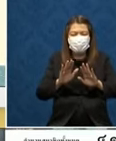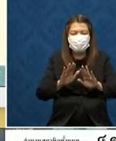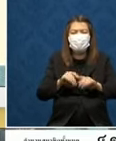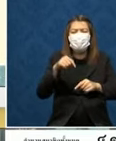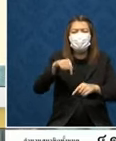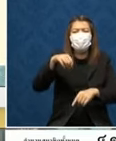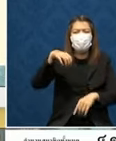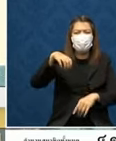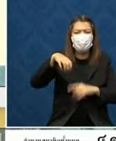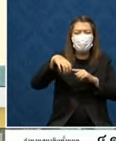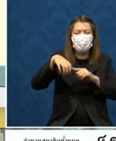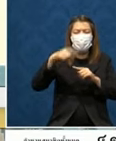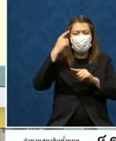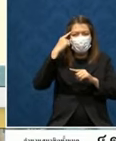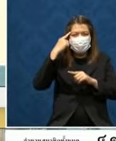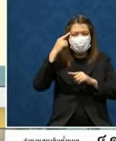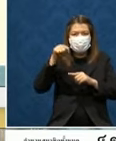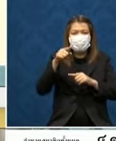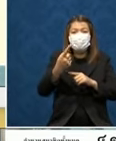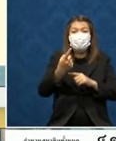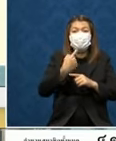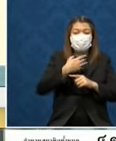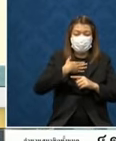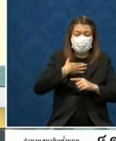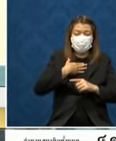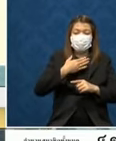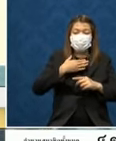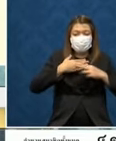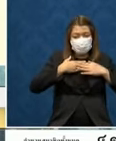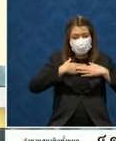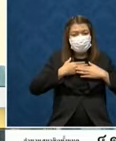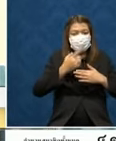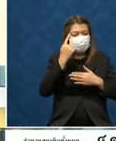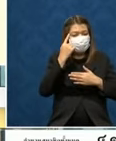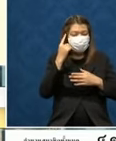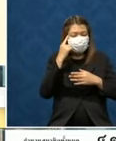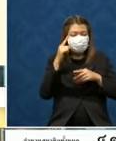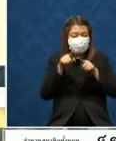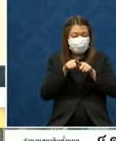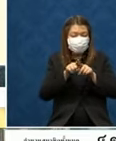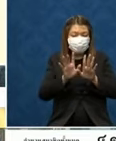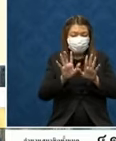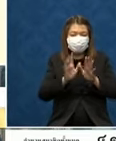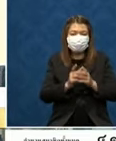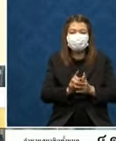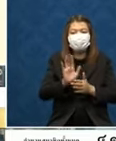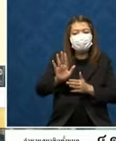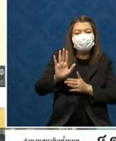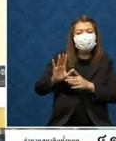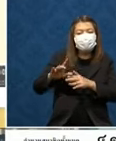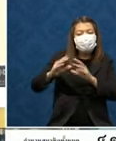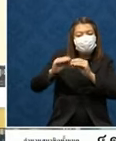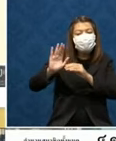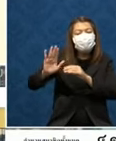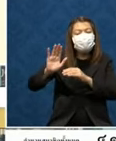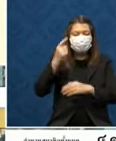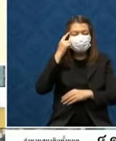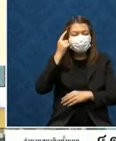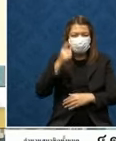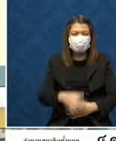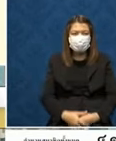สภานะแล้วผมคิดว่าท่านถามผมผมก็บอกกับตัวผมอ่ะผมก็ไม่เห็นด้วยแค่นั้นเองนะก็เป็นเรื่องของสภาของท่าน